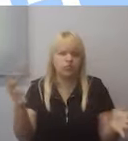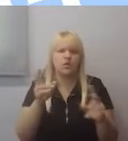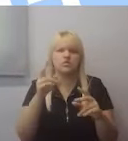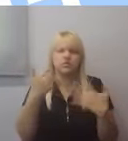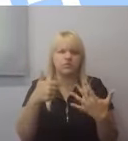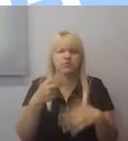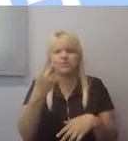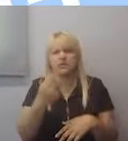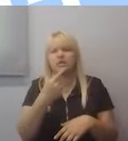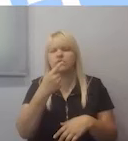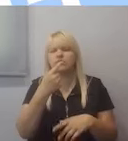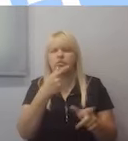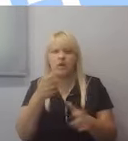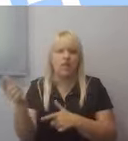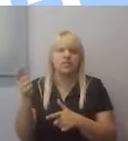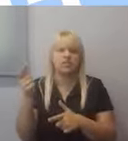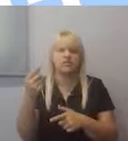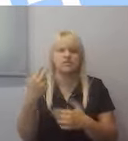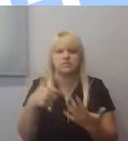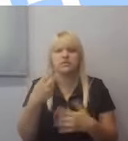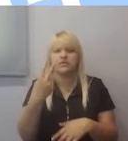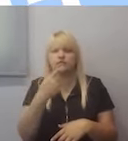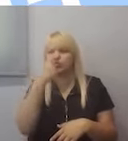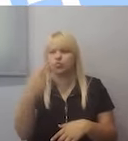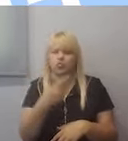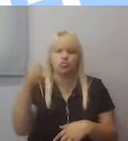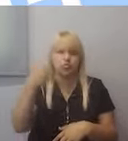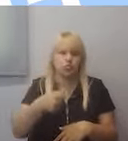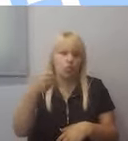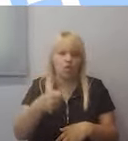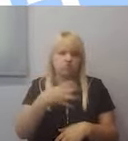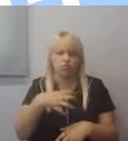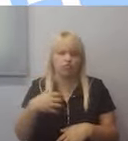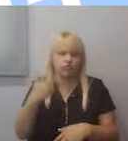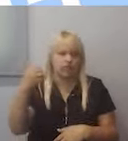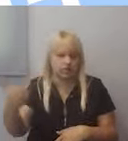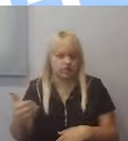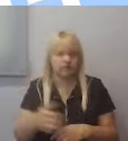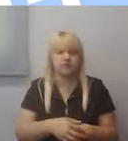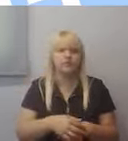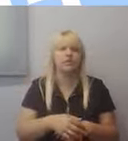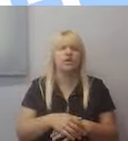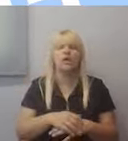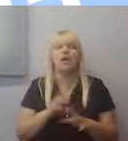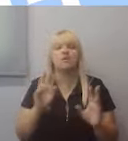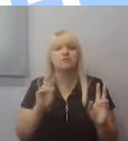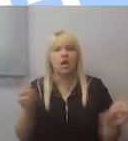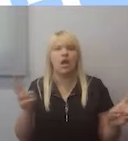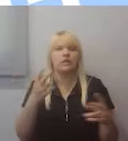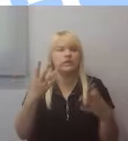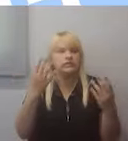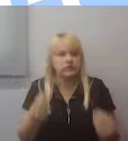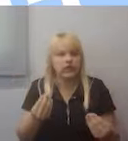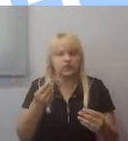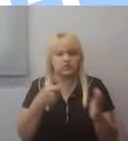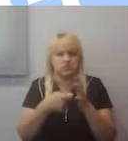stundu gatavība jeb tā 70 divas stundu somu priekš pašvaldības cik tad vai tad tās ir tās trīs dienas ēdināšana